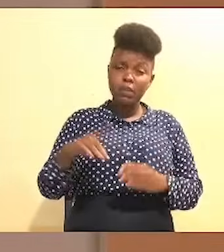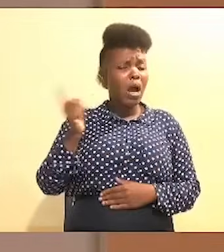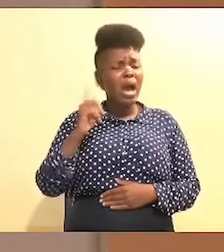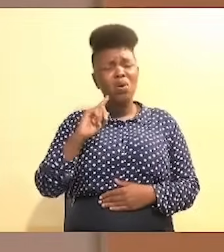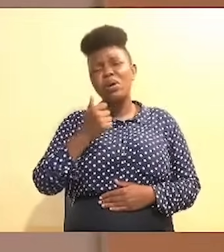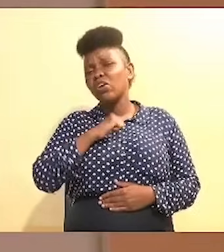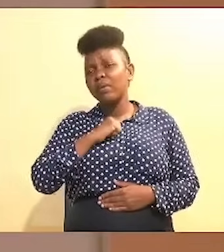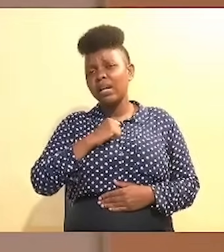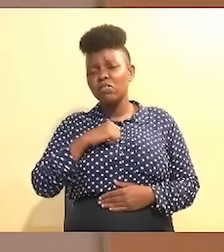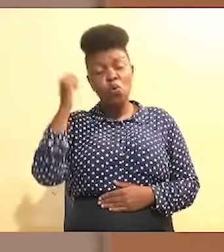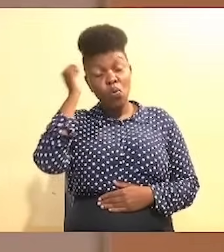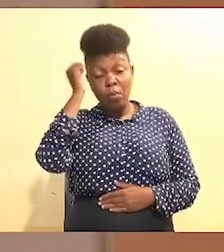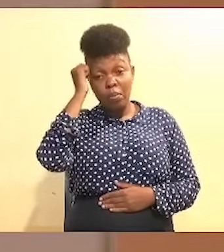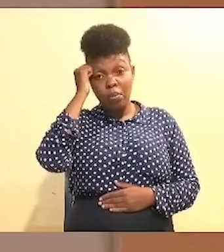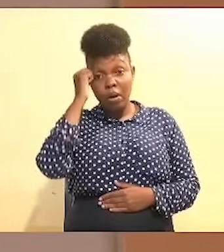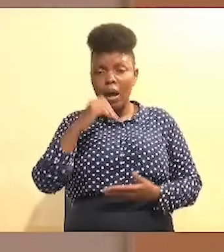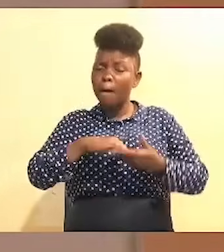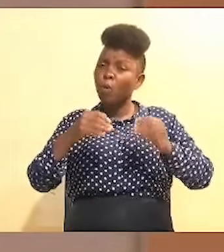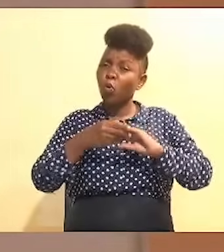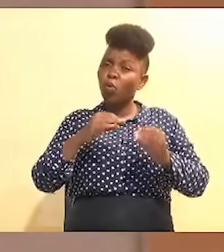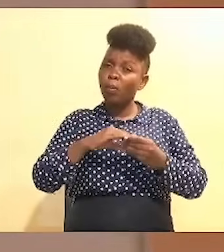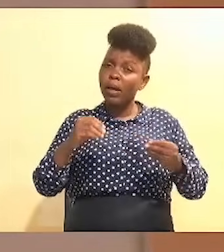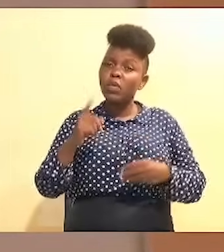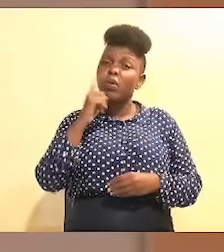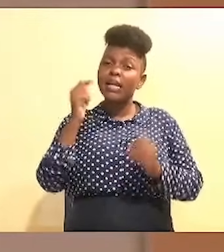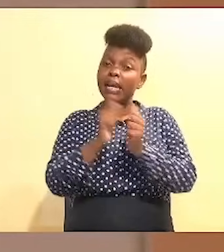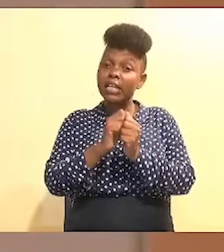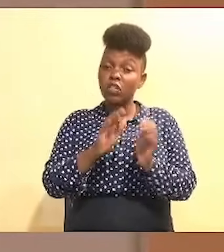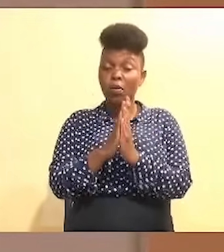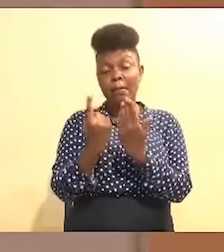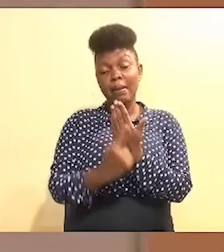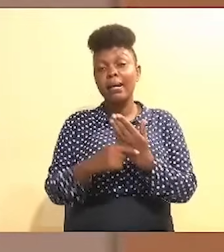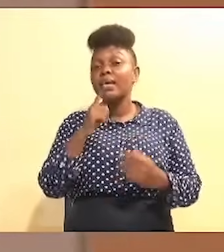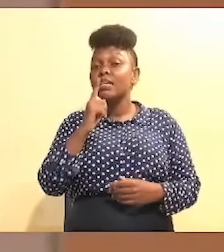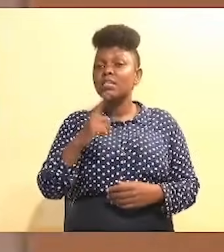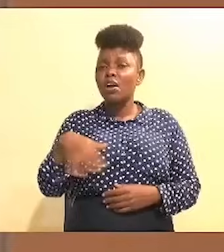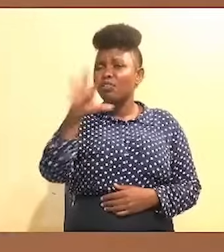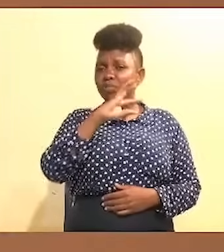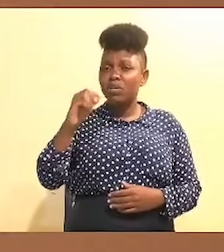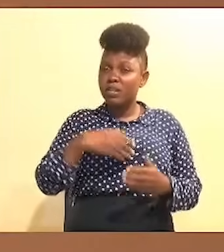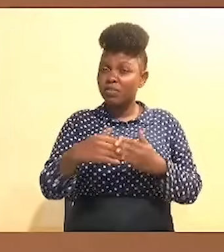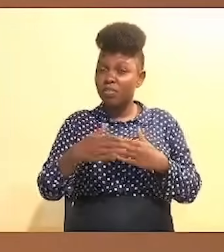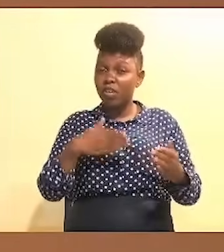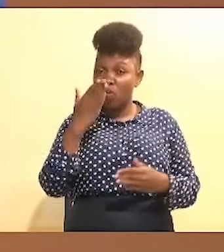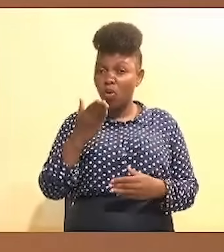ubinafsi. Kumbuka muumbaji wa kila kitu. Biblia inasema vyote vilifanyika kwa